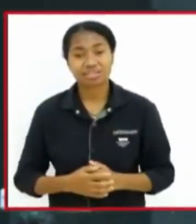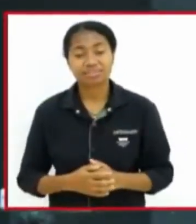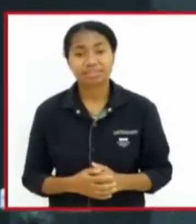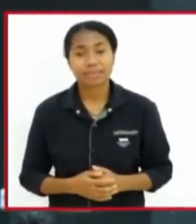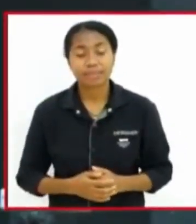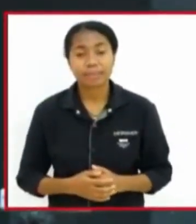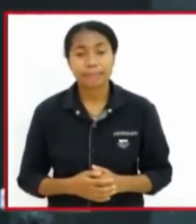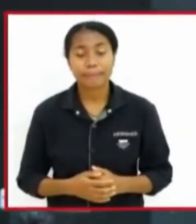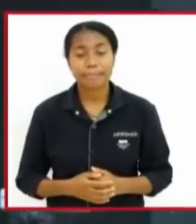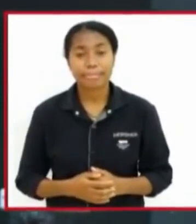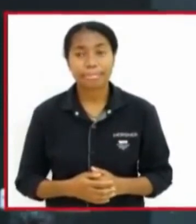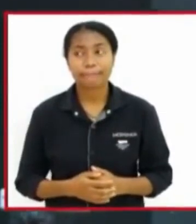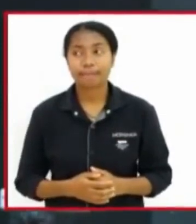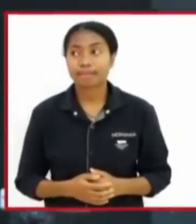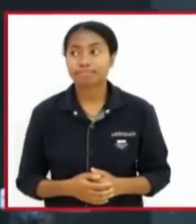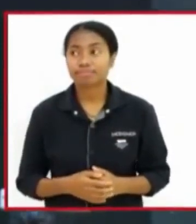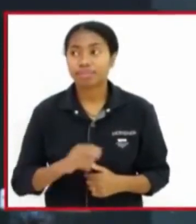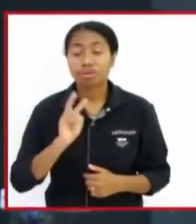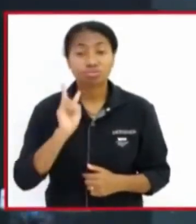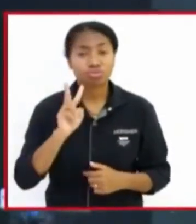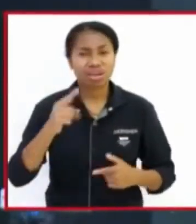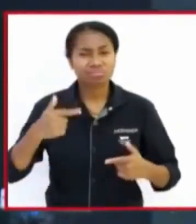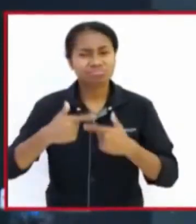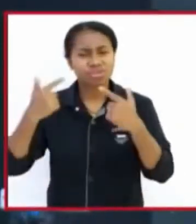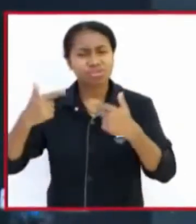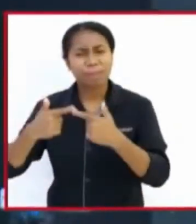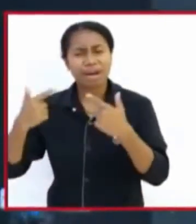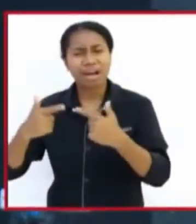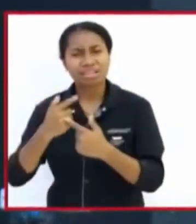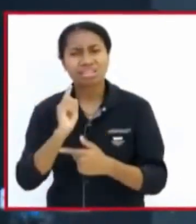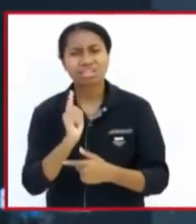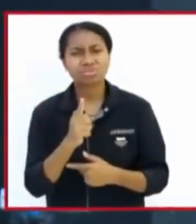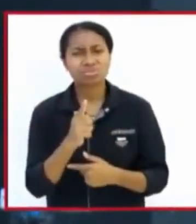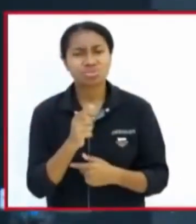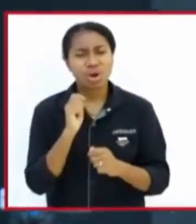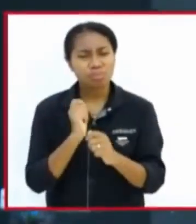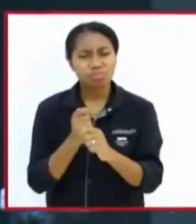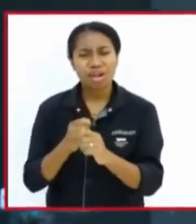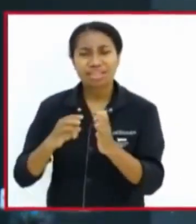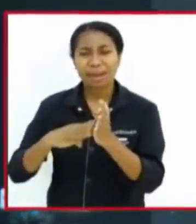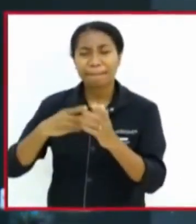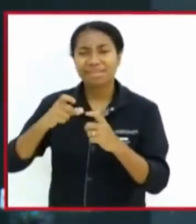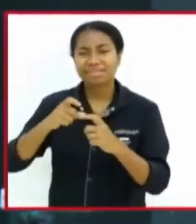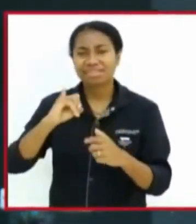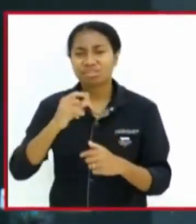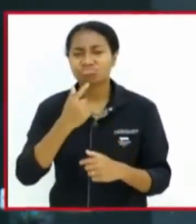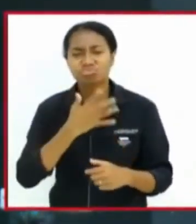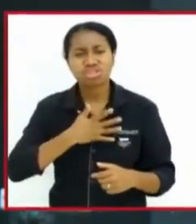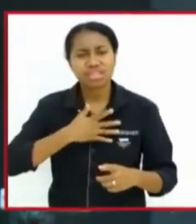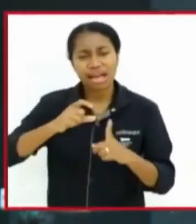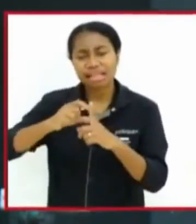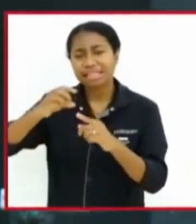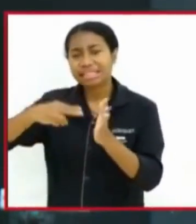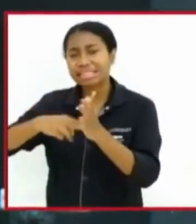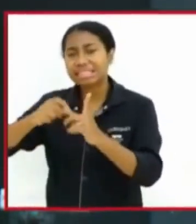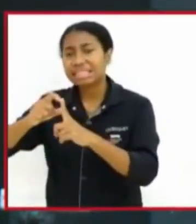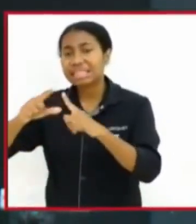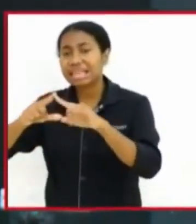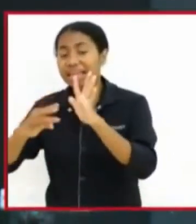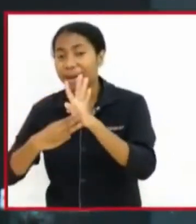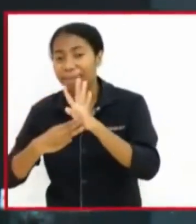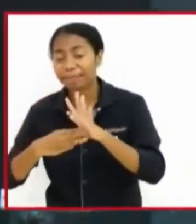2 peristiwa Perang sebelumnya ini bikin Mesir dendam sekali dan Israel